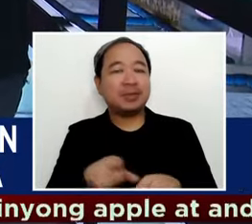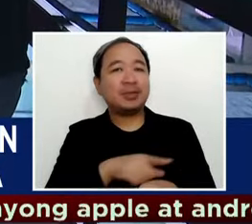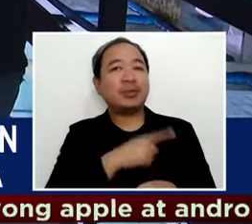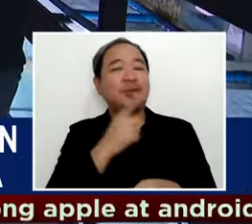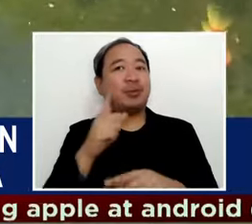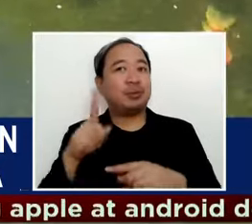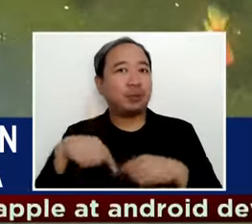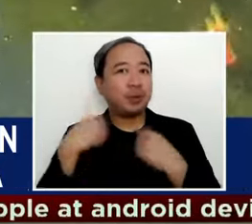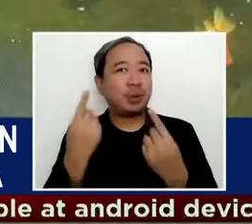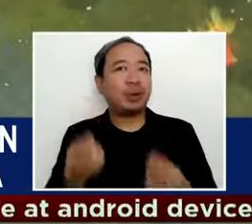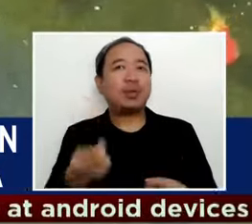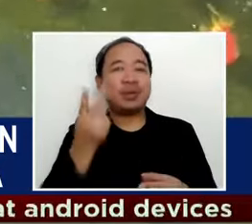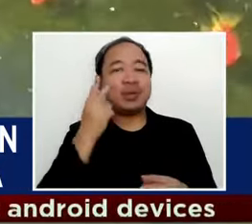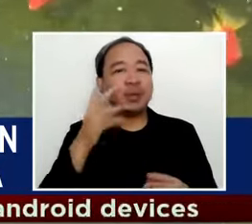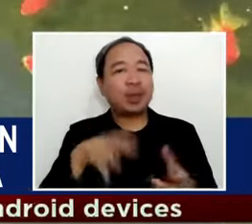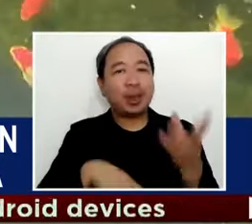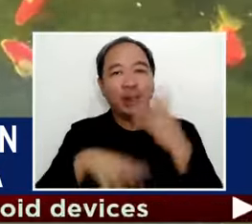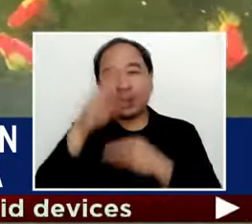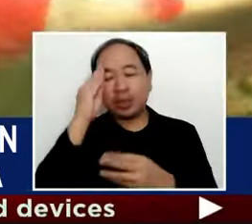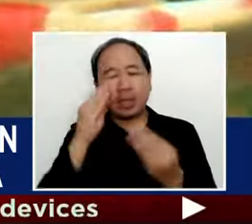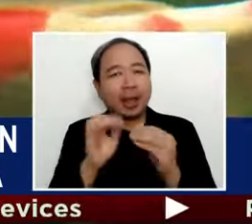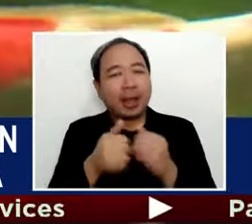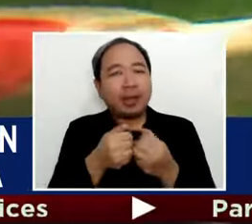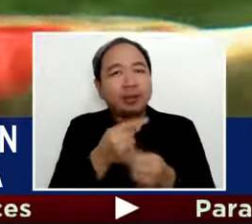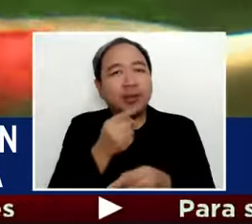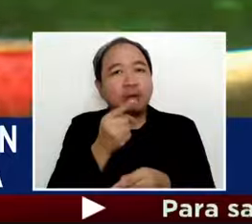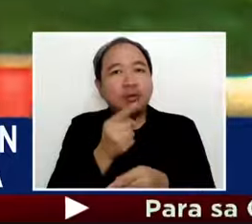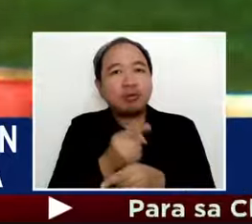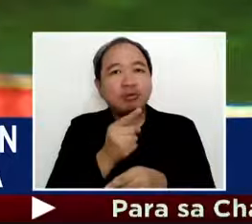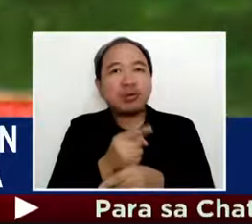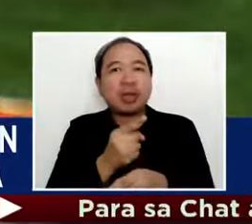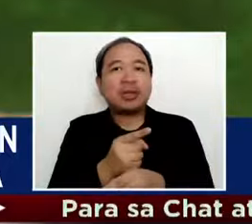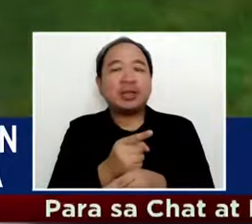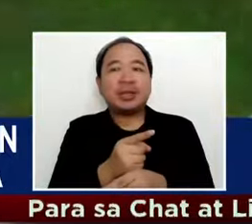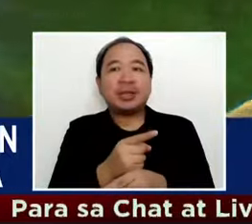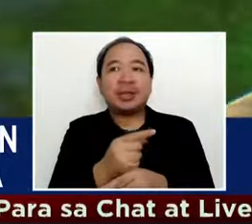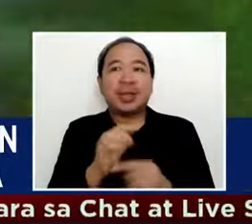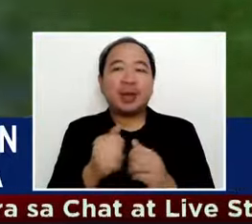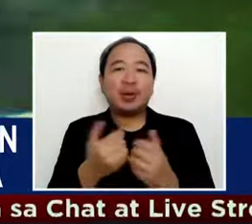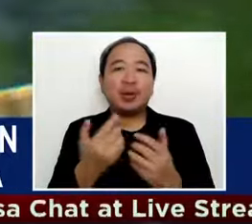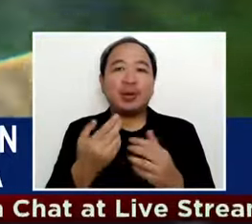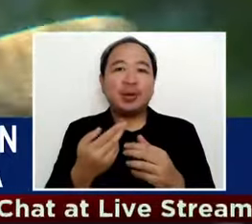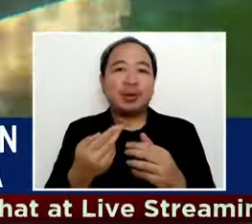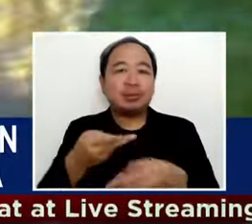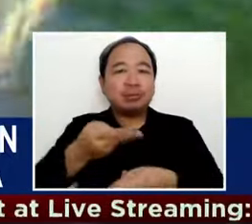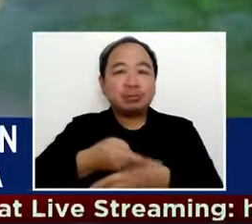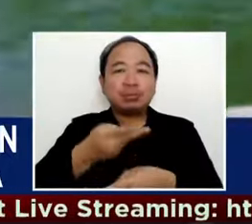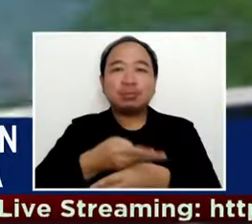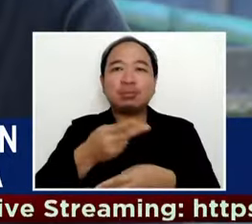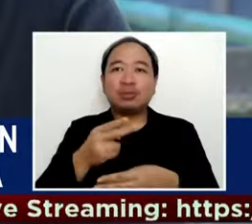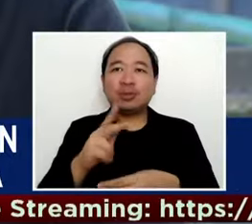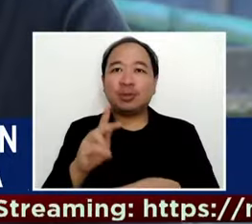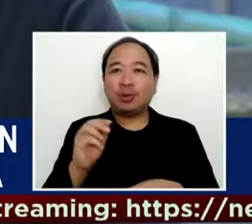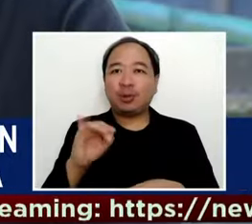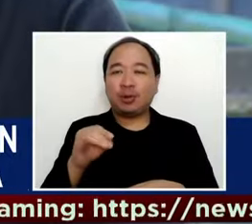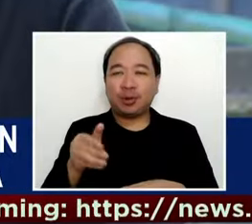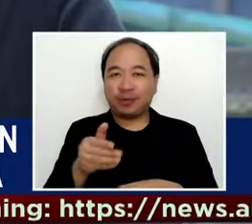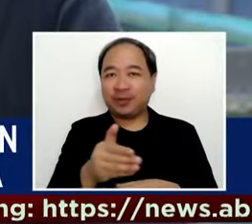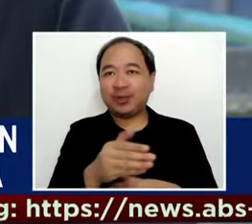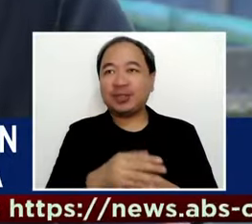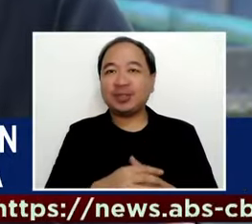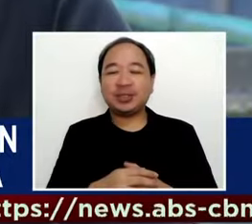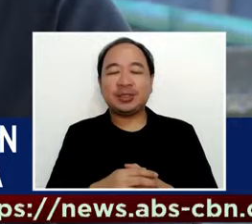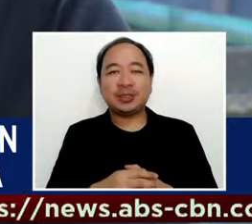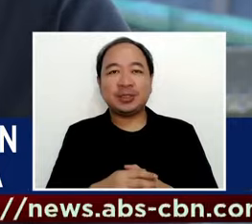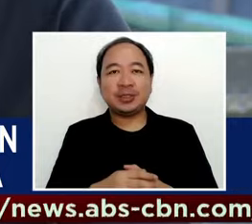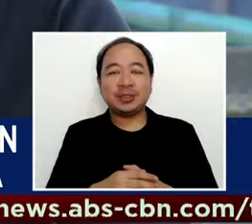mga teknik sa tamang pagpaparami at pagpapalaki ng mga koi. Isang importante rin is yung maayos